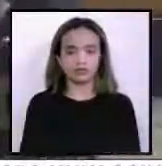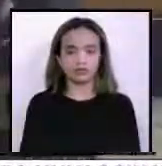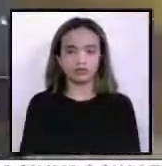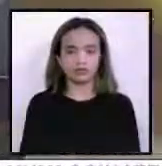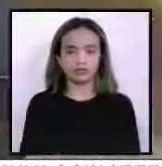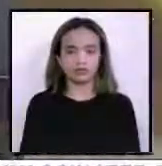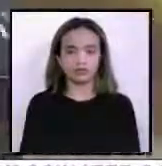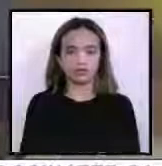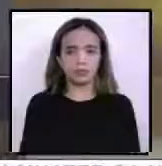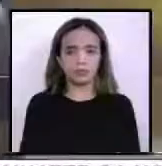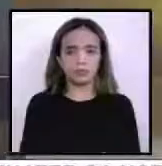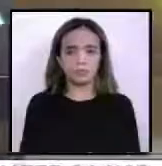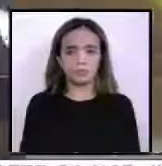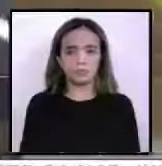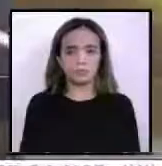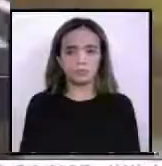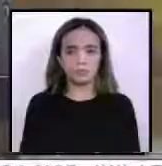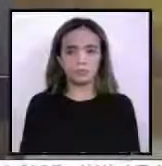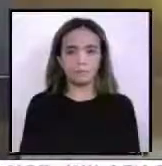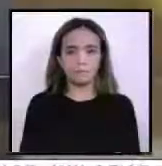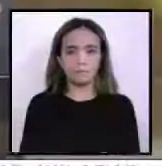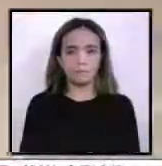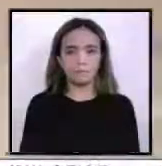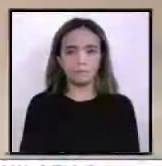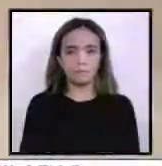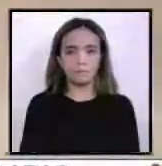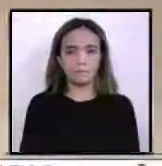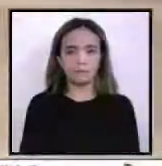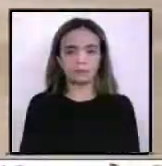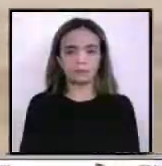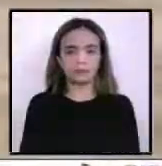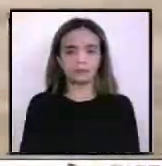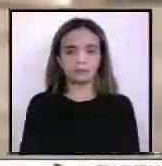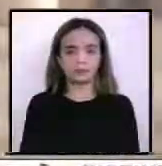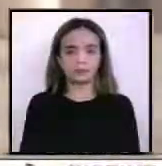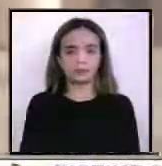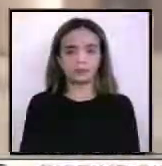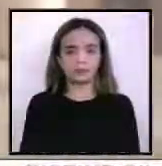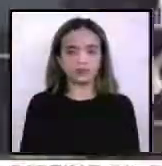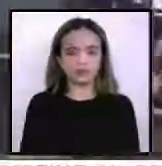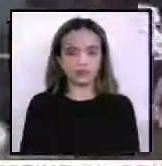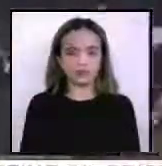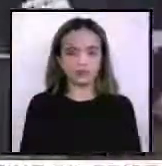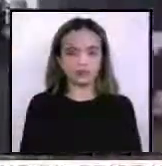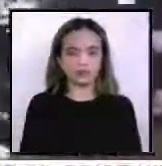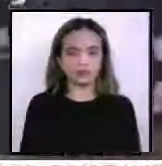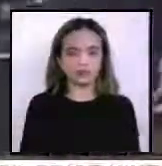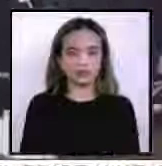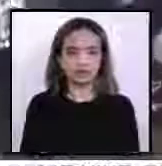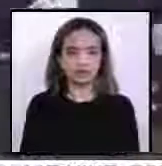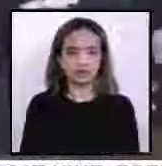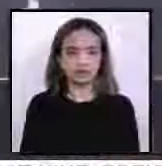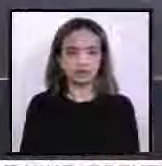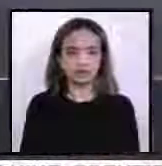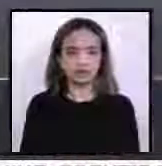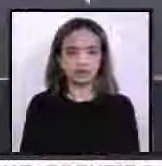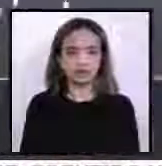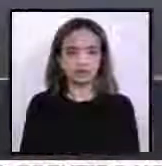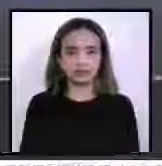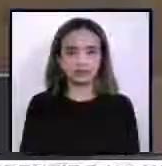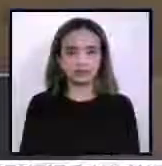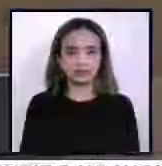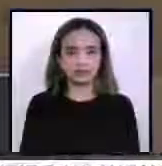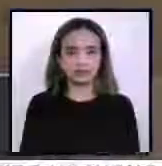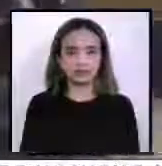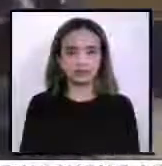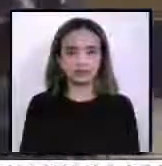Keep up with that tempo. Rock it all night till your back gets sore. Till we just can't take it no more. Girl, your ass like, make it